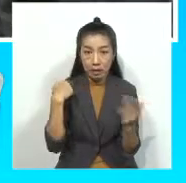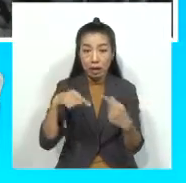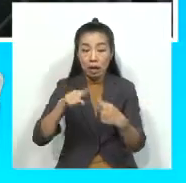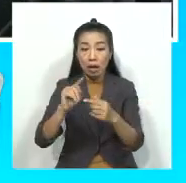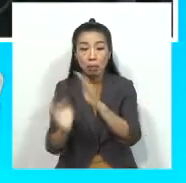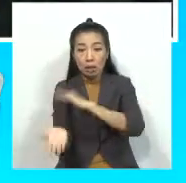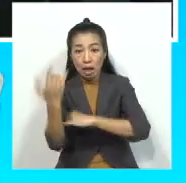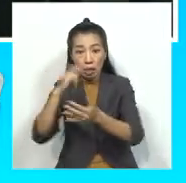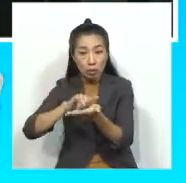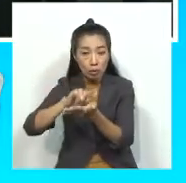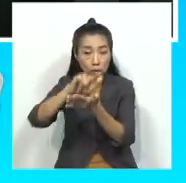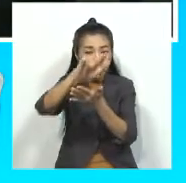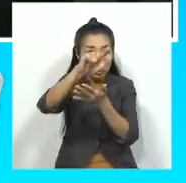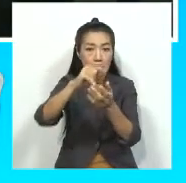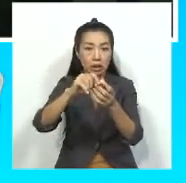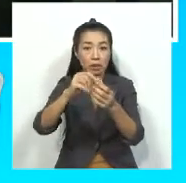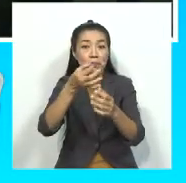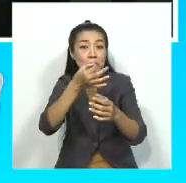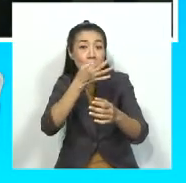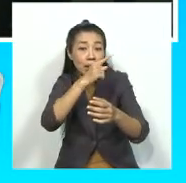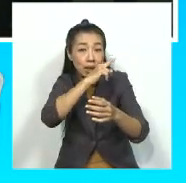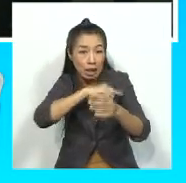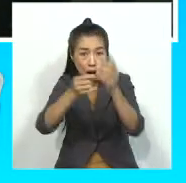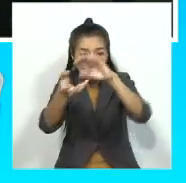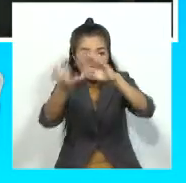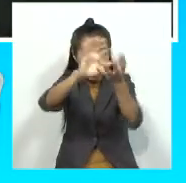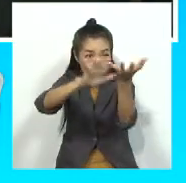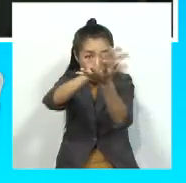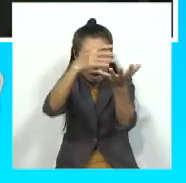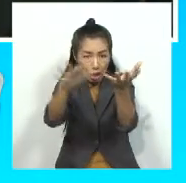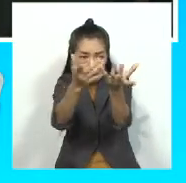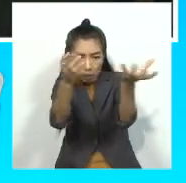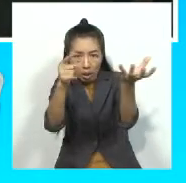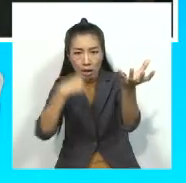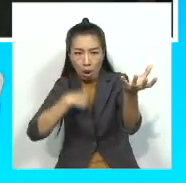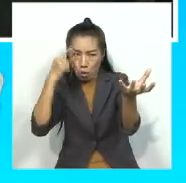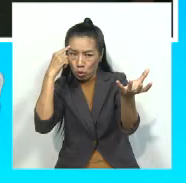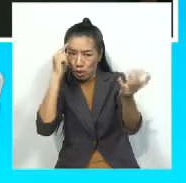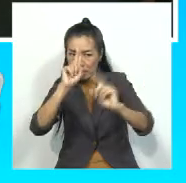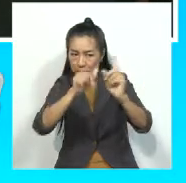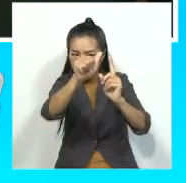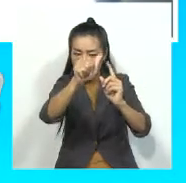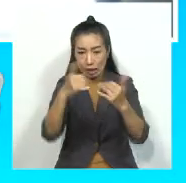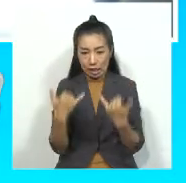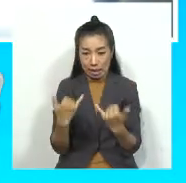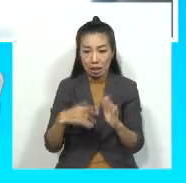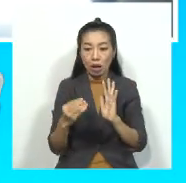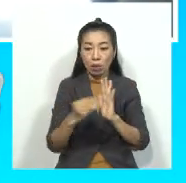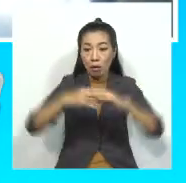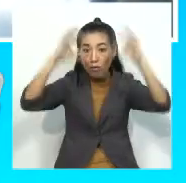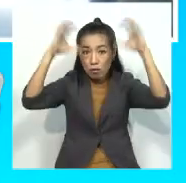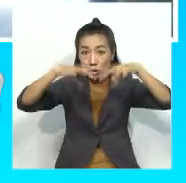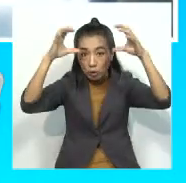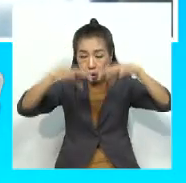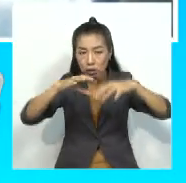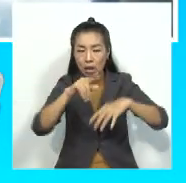ฆที่เราไปทำเนี่ยเราก็จะมีการติดตามตลอดเวลาเราสามารถที่จะบอกได้ว่าฝนที่ตกเนี่ยเป็นของกรมฝนหลวงและ